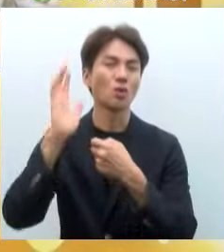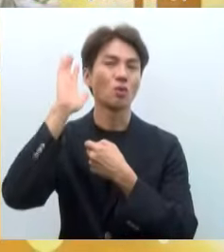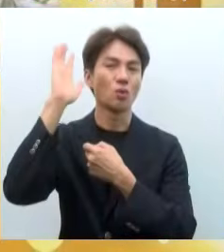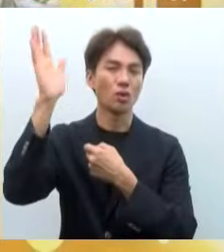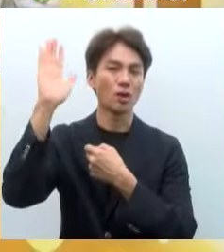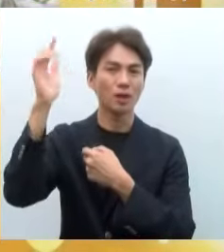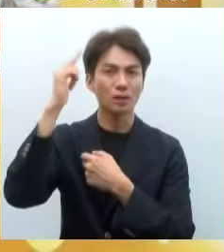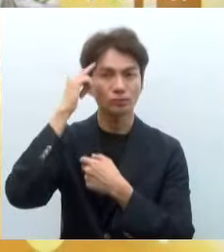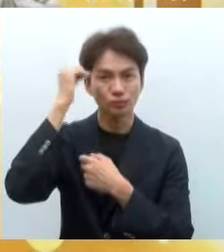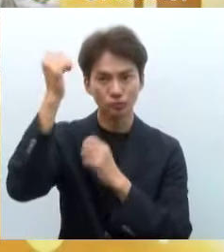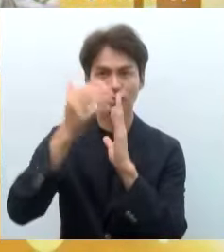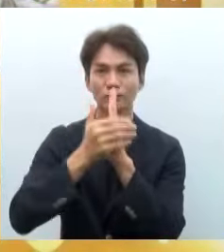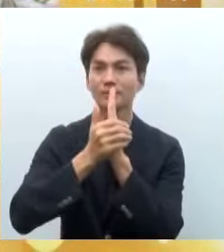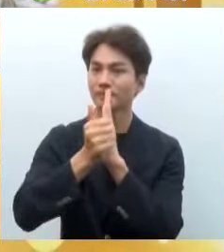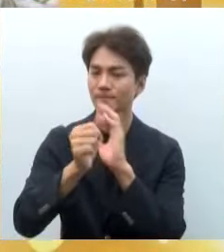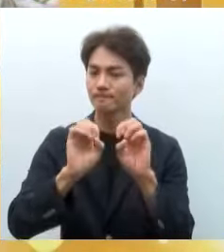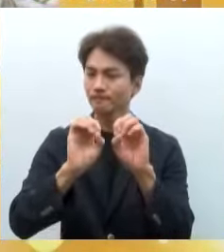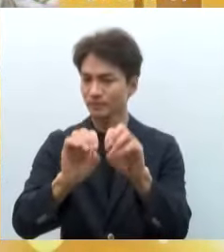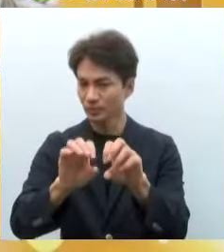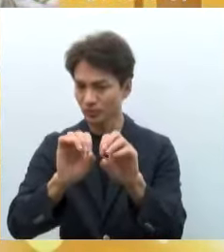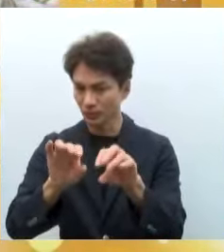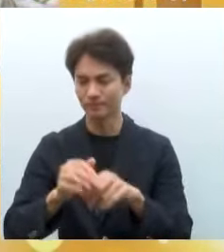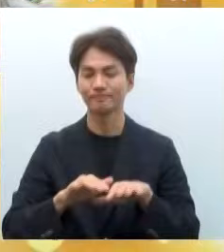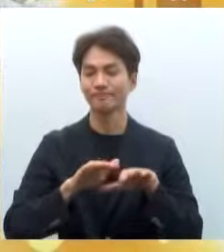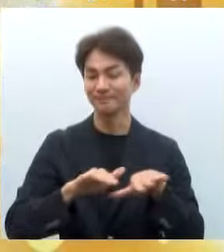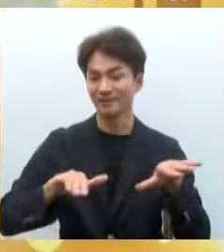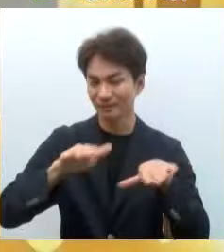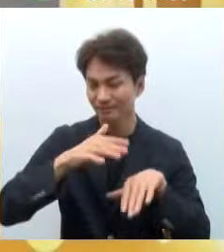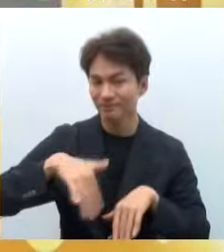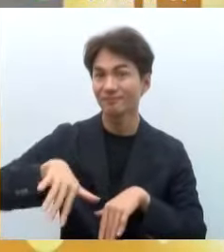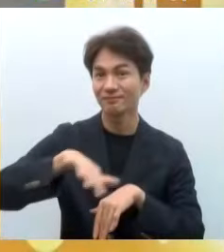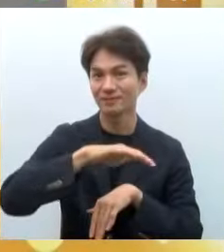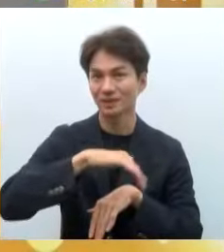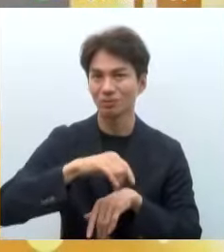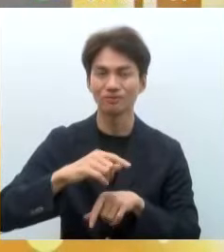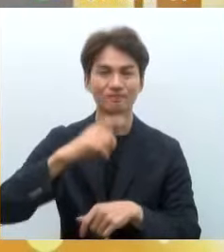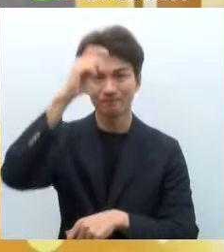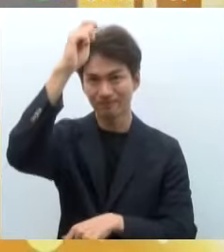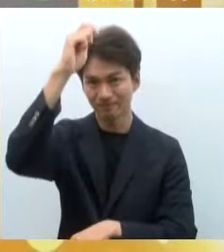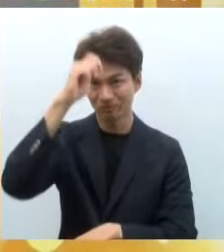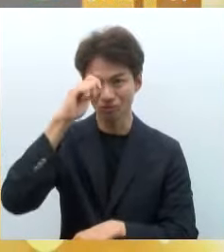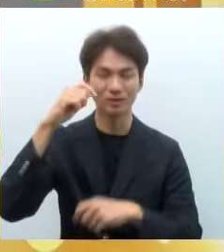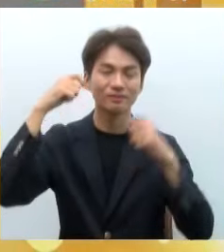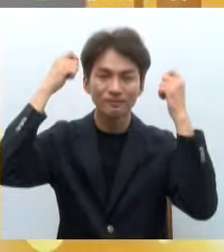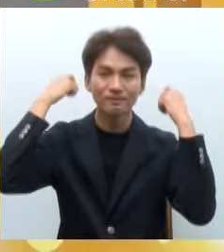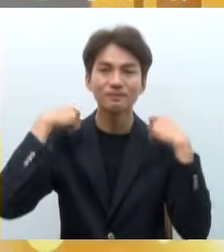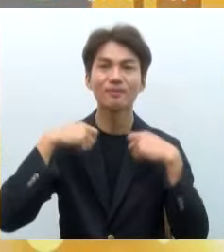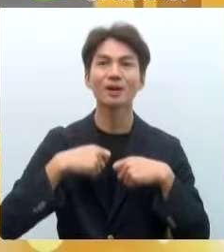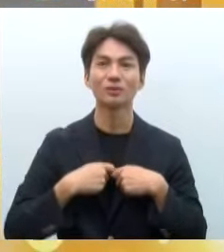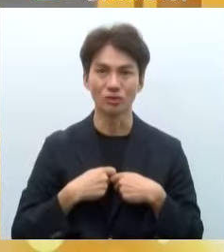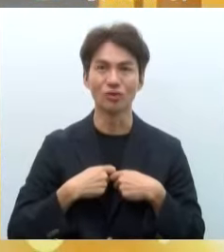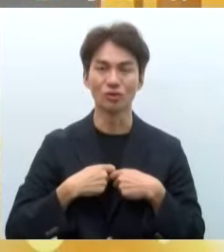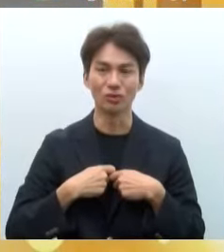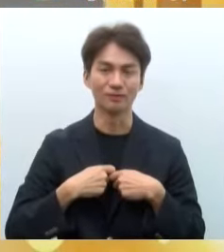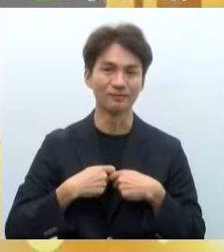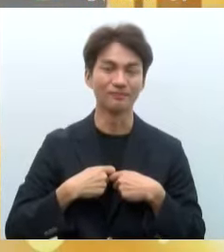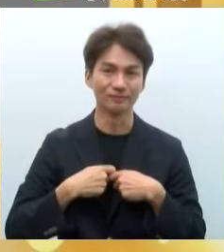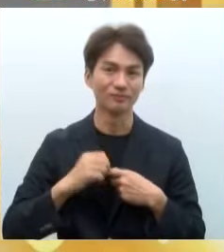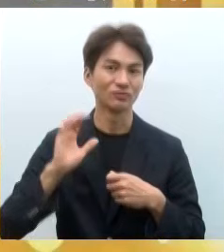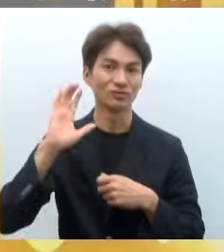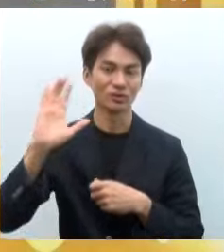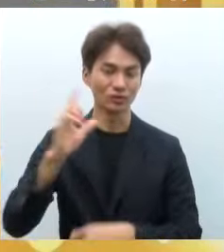รู้ความสามารถแล้วผู้รับการอบรมทุกคนได้รับหมวกและผ้าพันคอพระราชทานจากพระบาทสมเด็จพระเจ้าอ